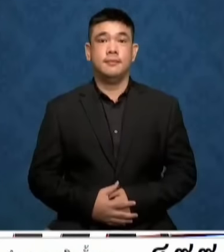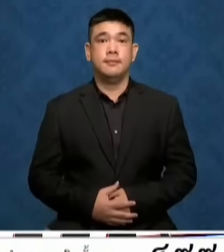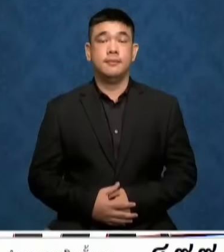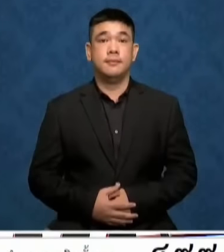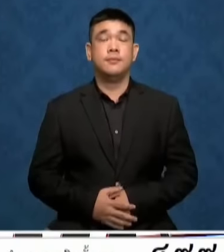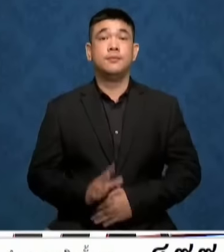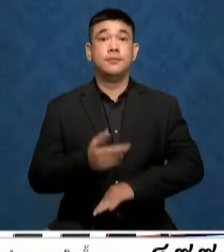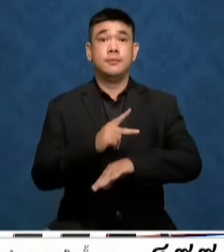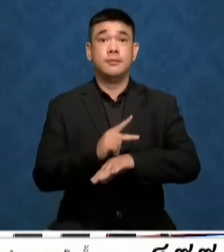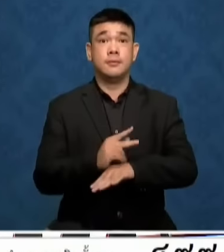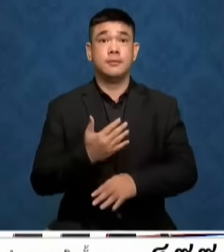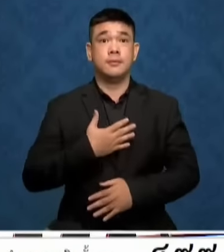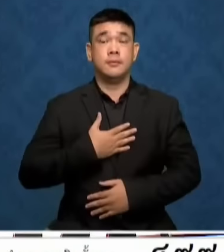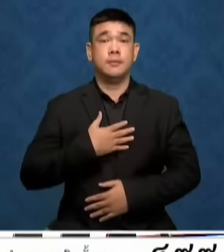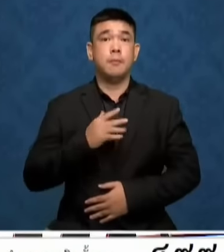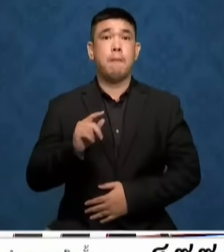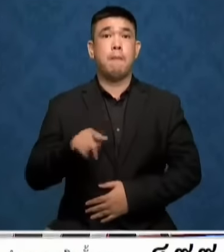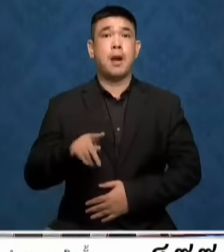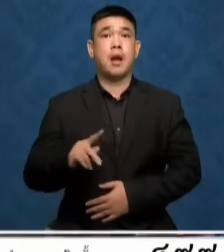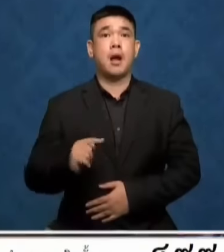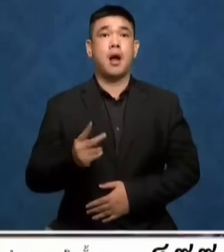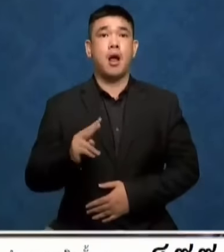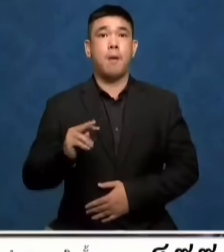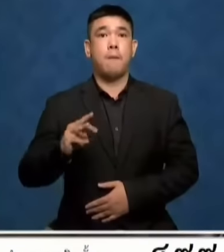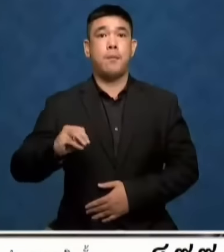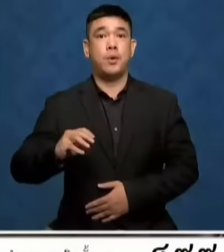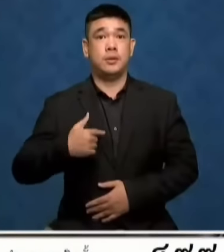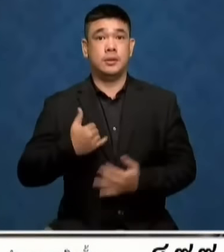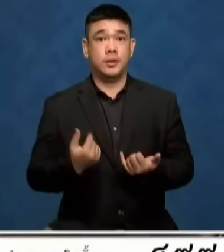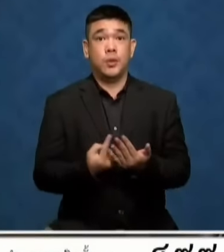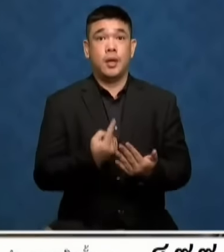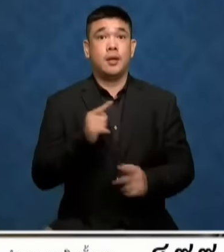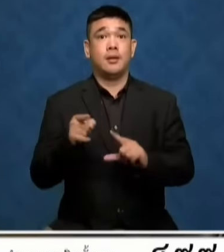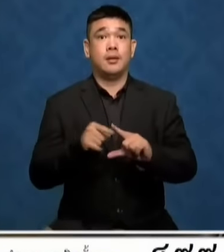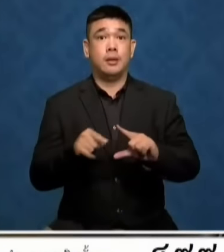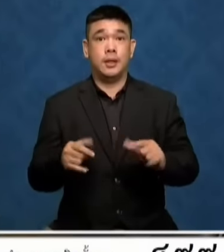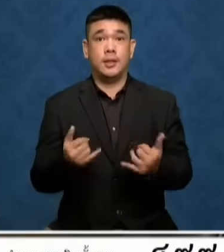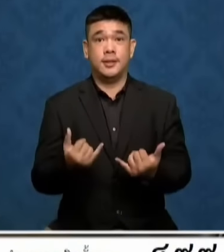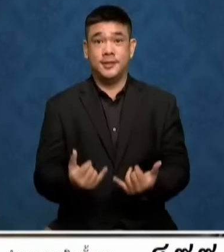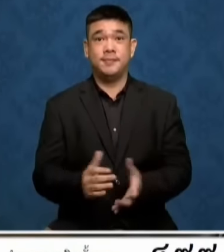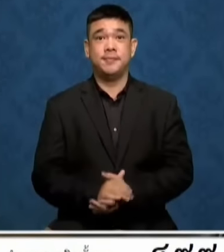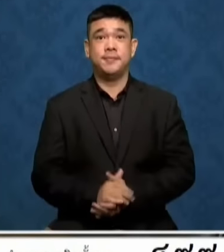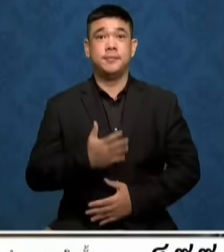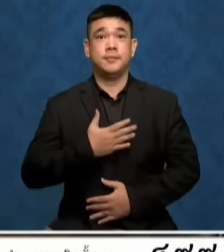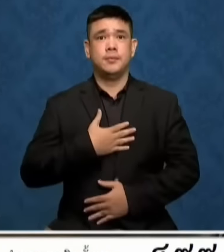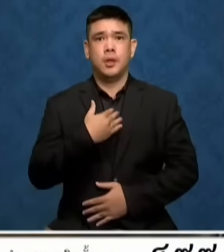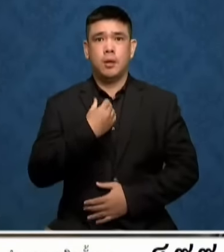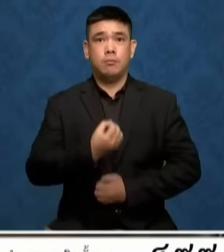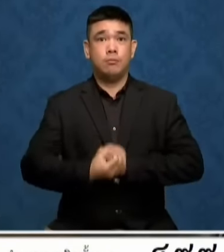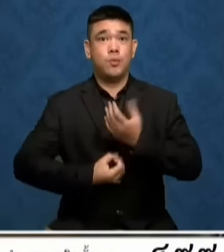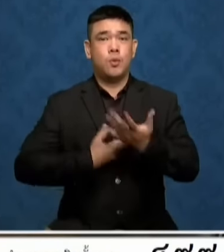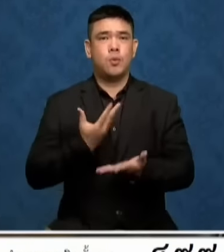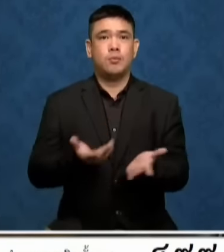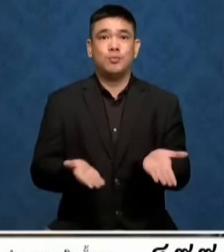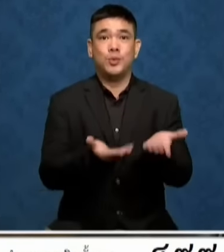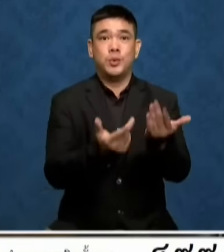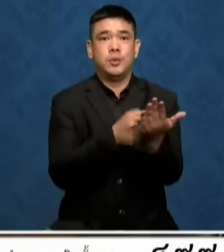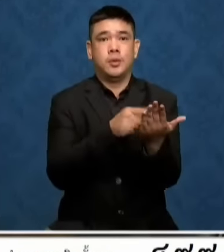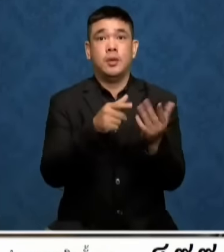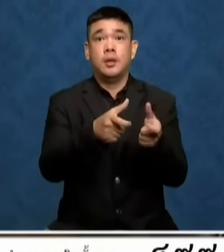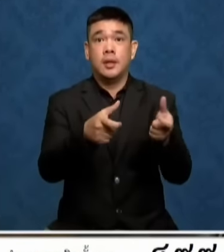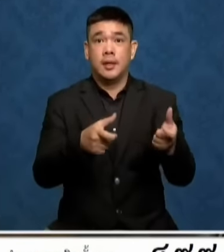เรียนประธานสภาค่ะดิฉันพักขมลหนุนอนันต์นะคะผู้แทนราษฎรพรรคก้าวไกลค่ะท่านประธานคะดิฉันขออภิปรายสนับสนุนรายง